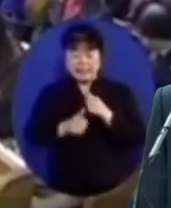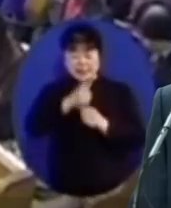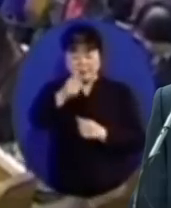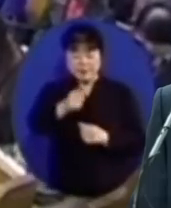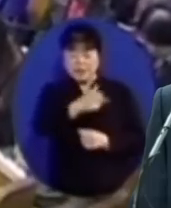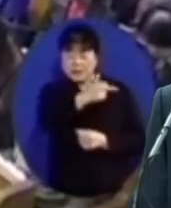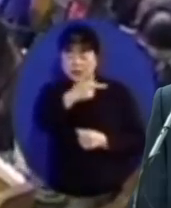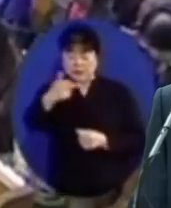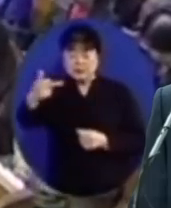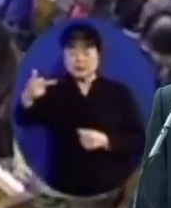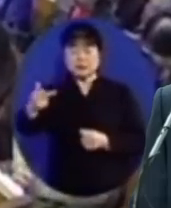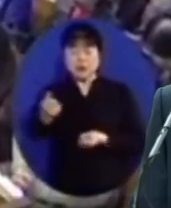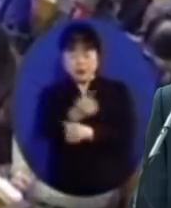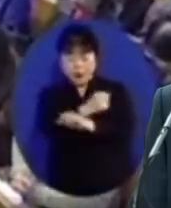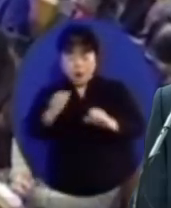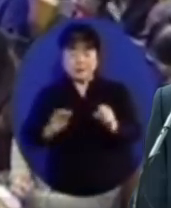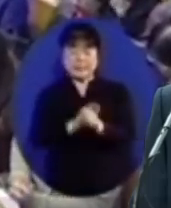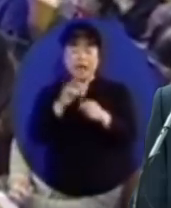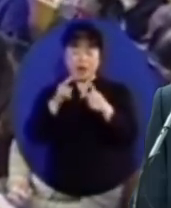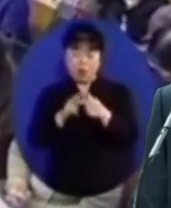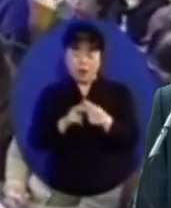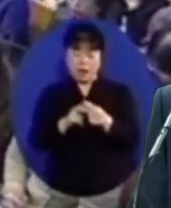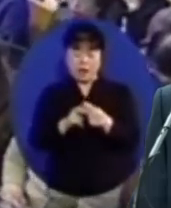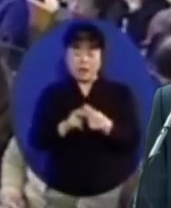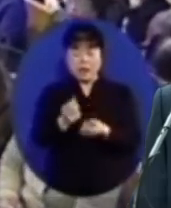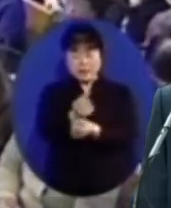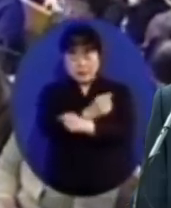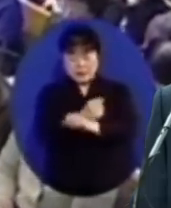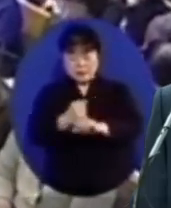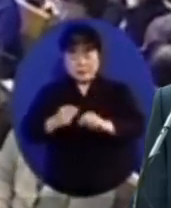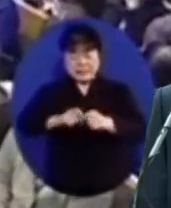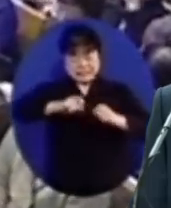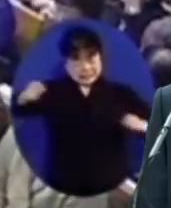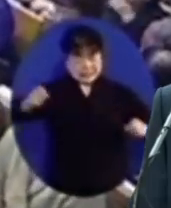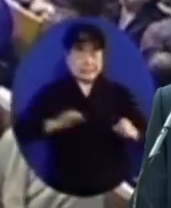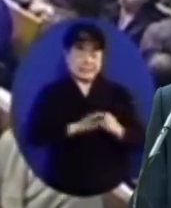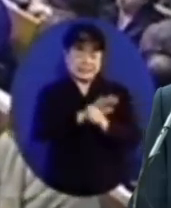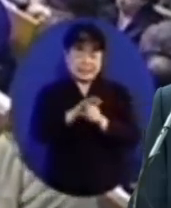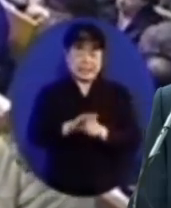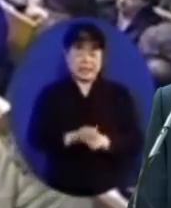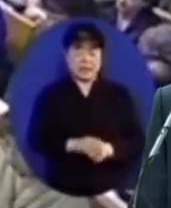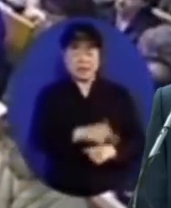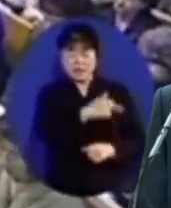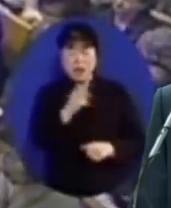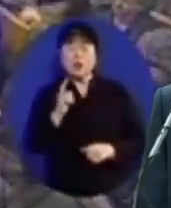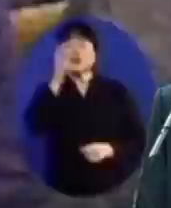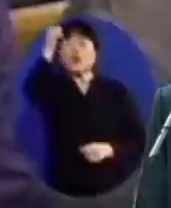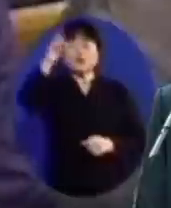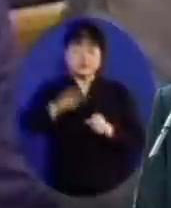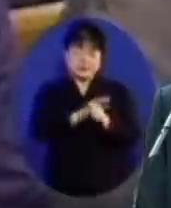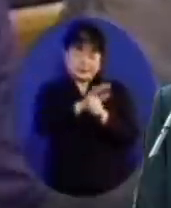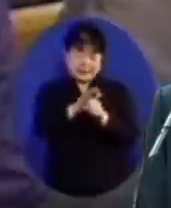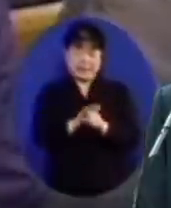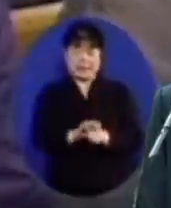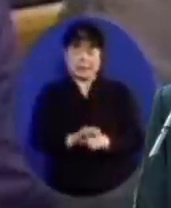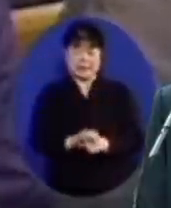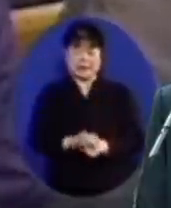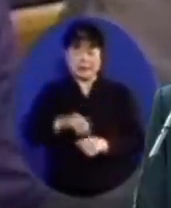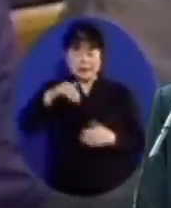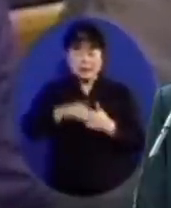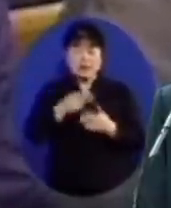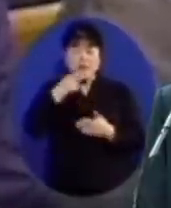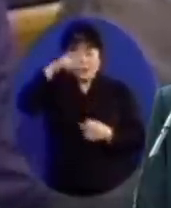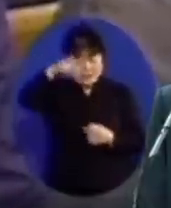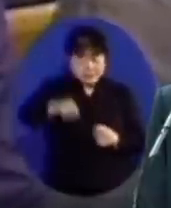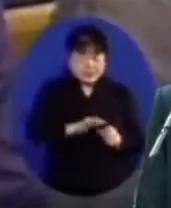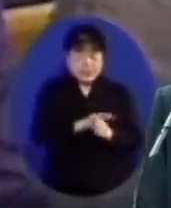그 한없는 넓은 사랑과 한없는 긴 사랑과 한없는 높은 사랑과 끝이 없는 깊은